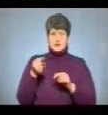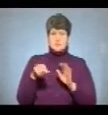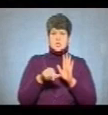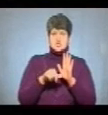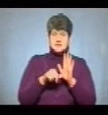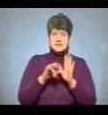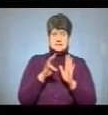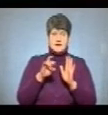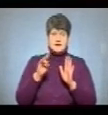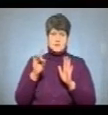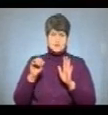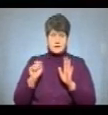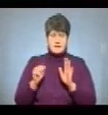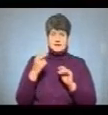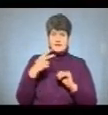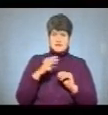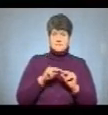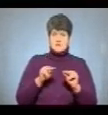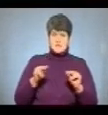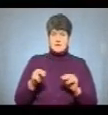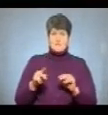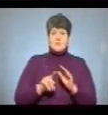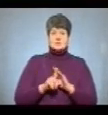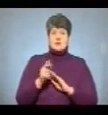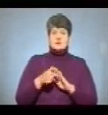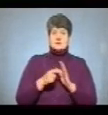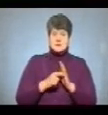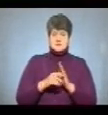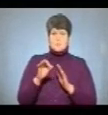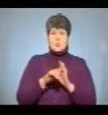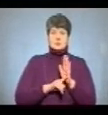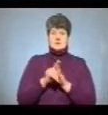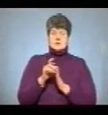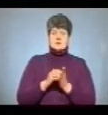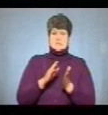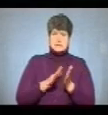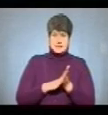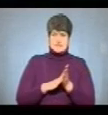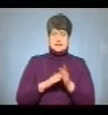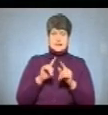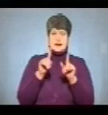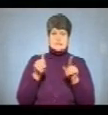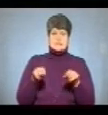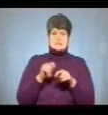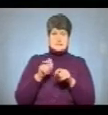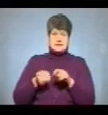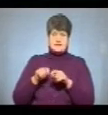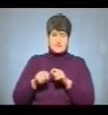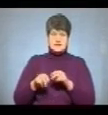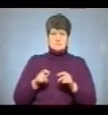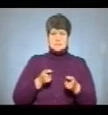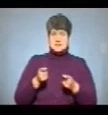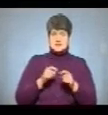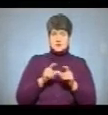імені Назарія Єремчука 20 вчителів початкових класів. Про початок реєстрації на сертифікацію адміністрація школи